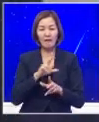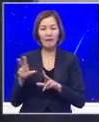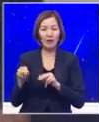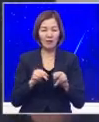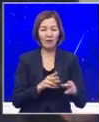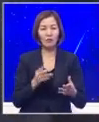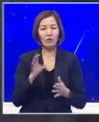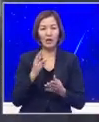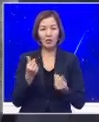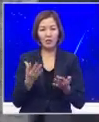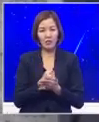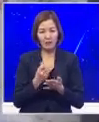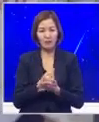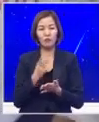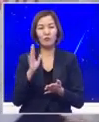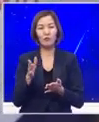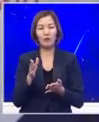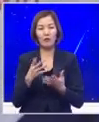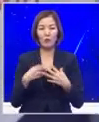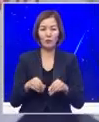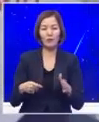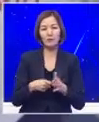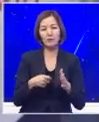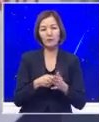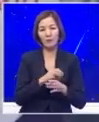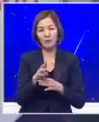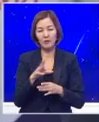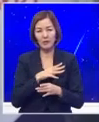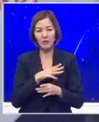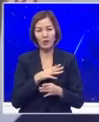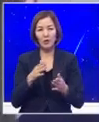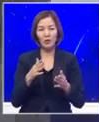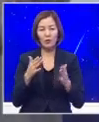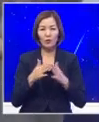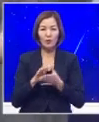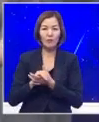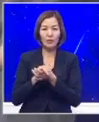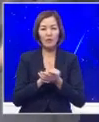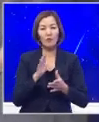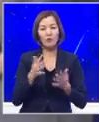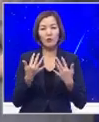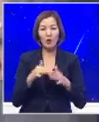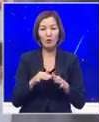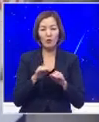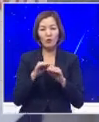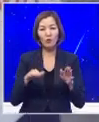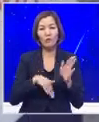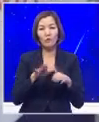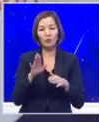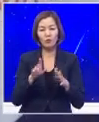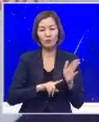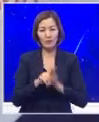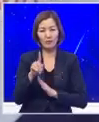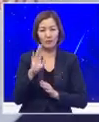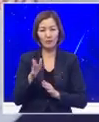табысты болса, жанұясына табыс әкелсе, үйде береке болса, ол ауылдың да деңгейі өсті деген сөз емес пе?